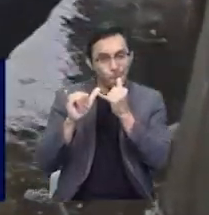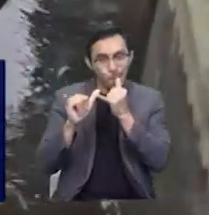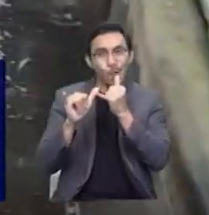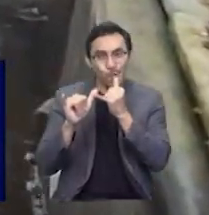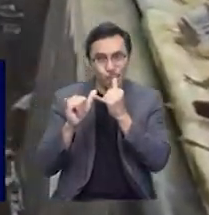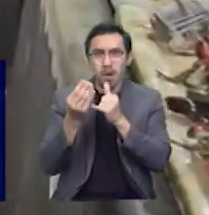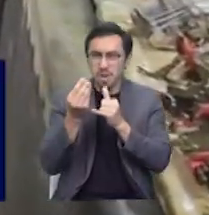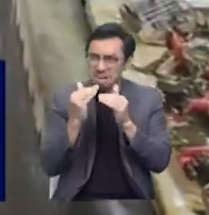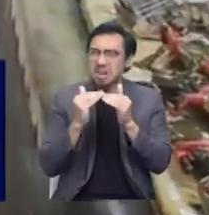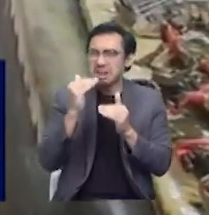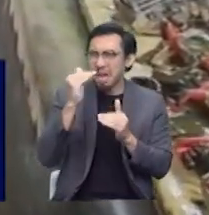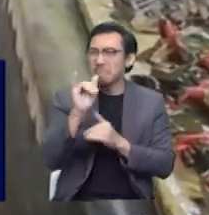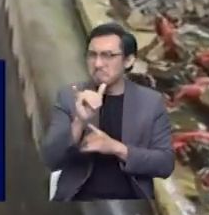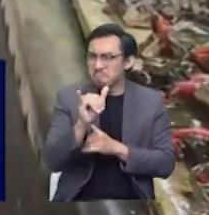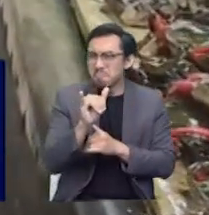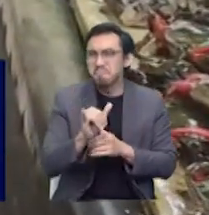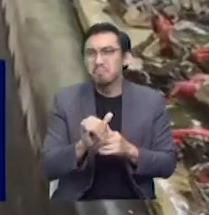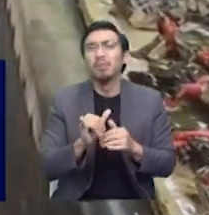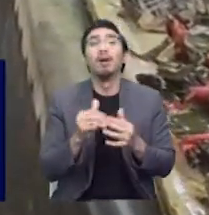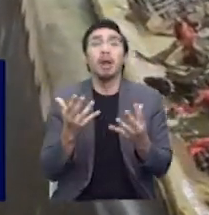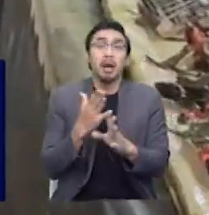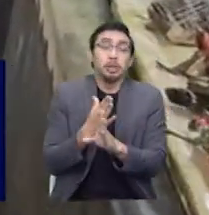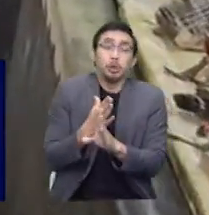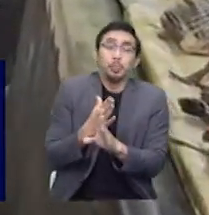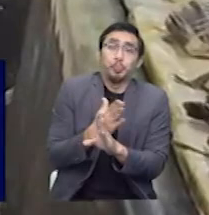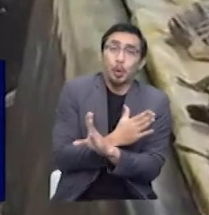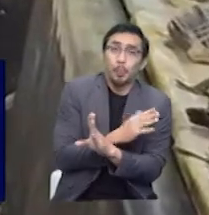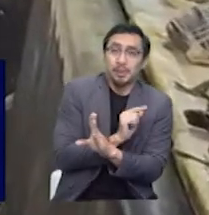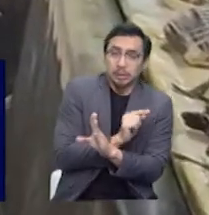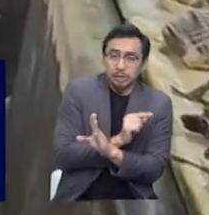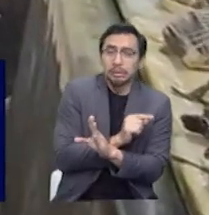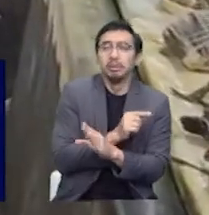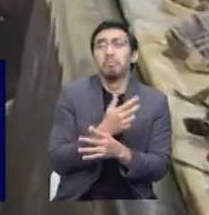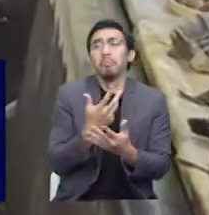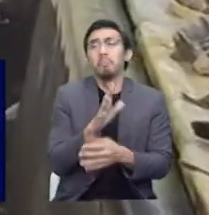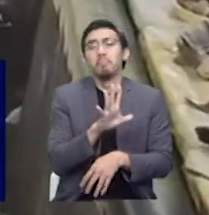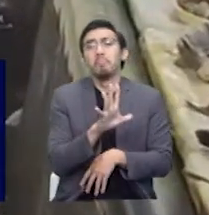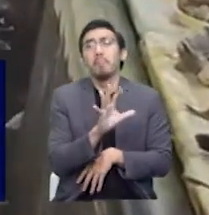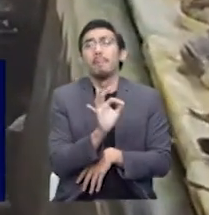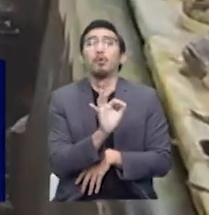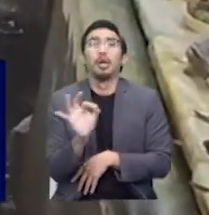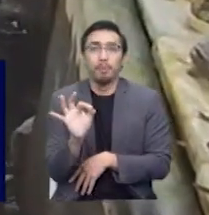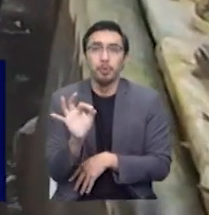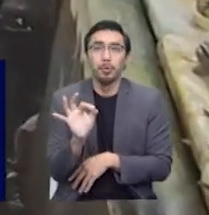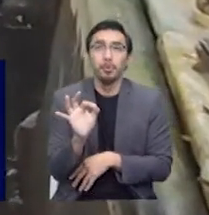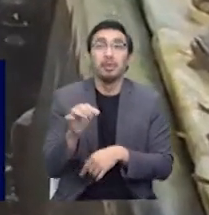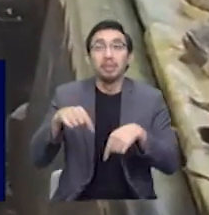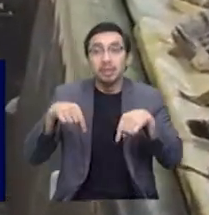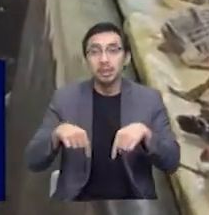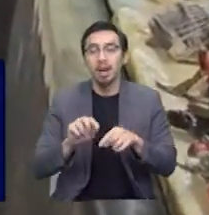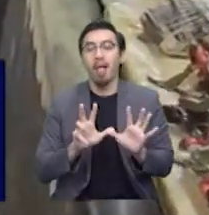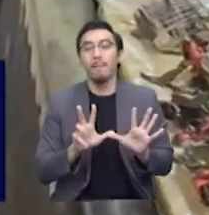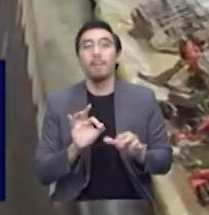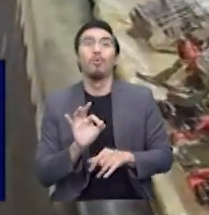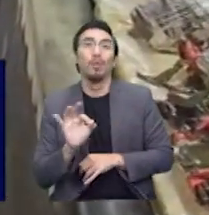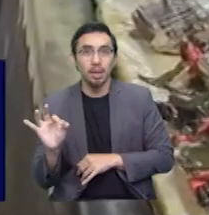semua, deh. Dari berapa ke berapa? Dari harga, misalkan ini harga 50 ke 80. Oh, gitu. Tapi nggak